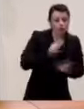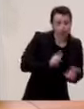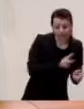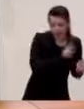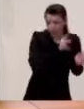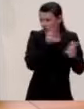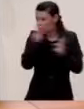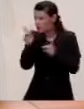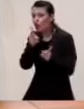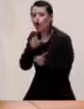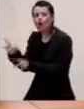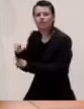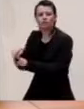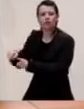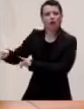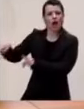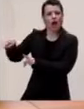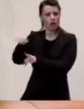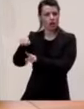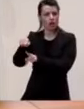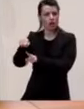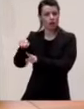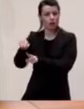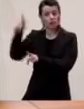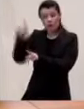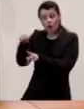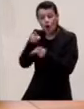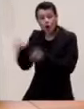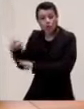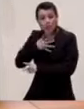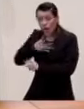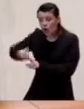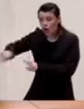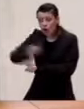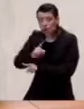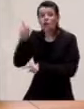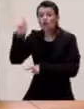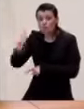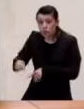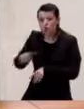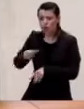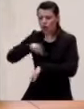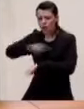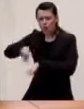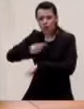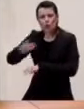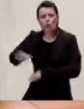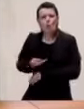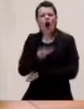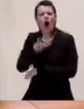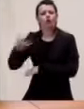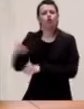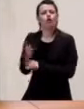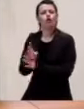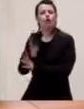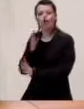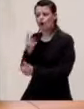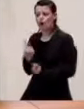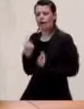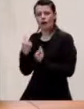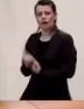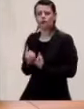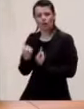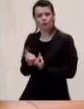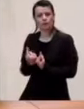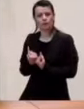nostri ospedali abbiamo avuto anche 4 ore di tempo di attesa prima di trasferire e